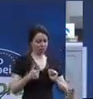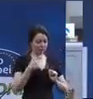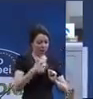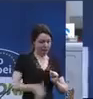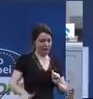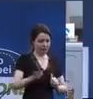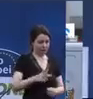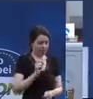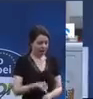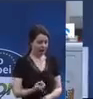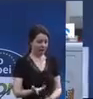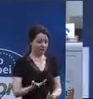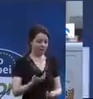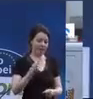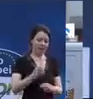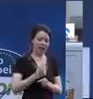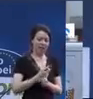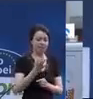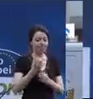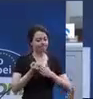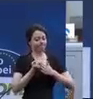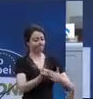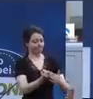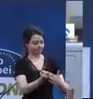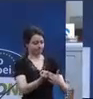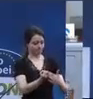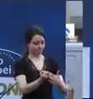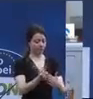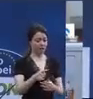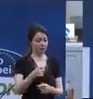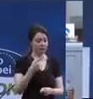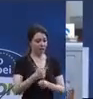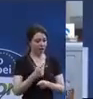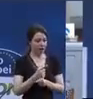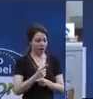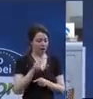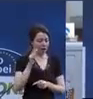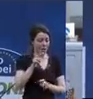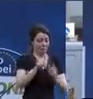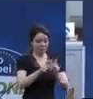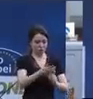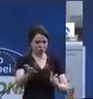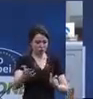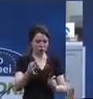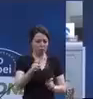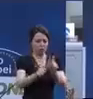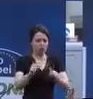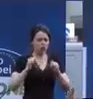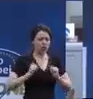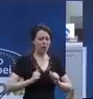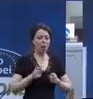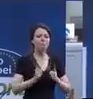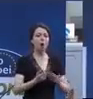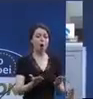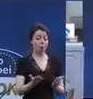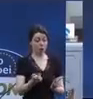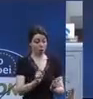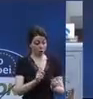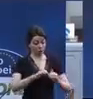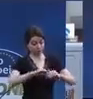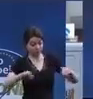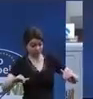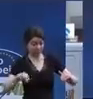paese che va sostenuto considerando le persone cittadini non popolo